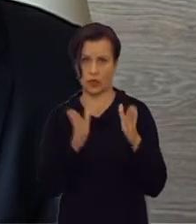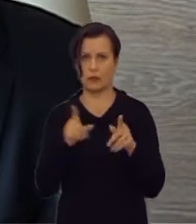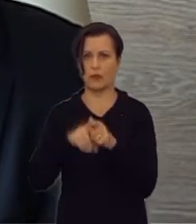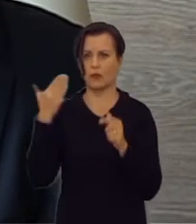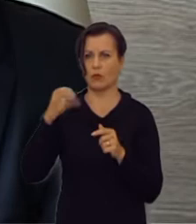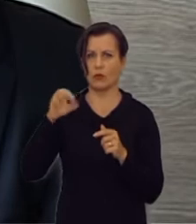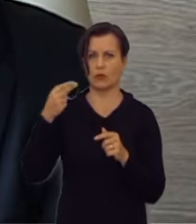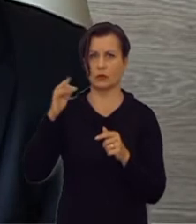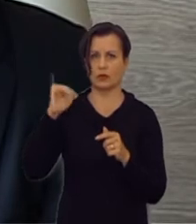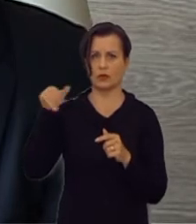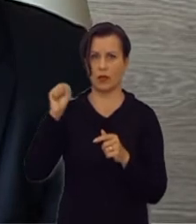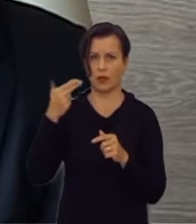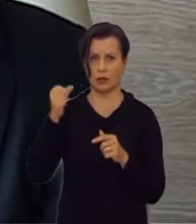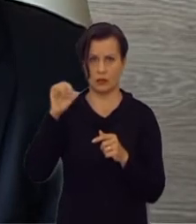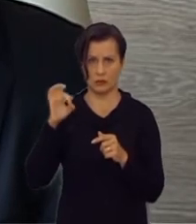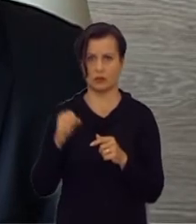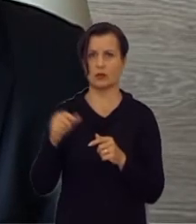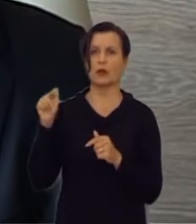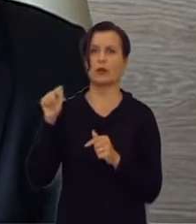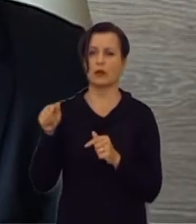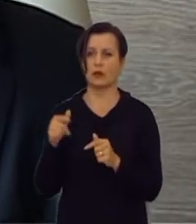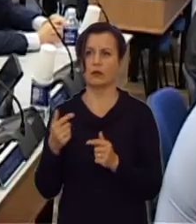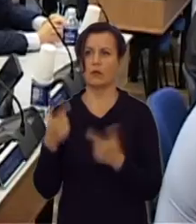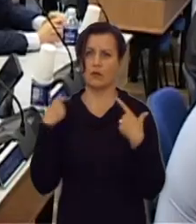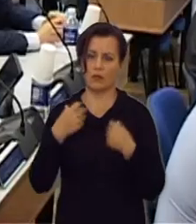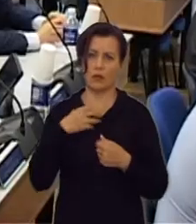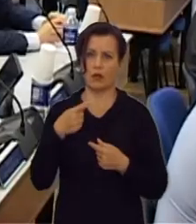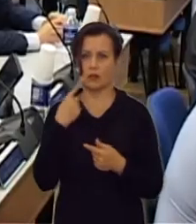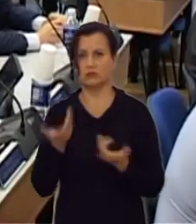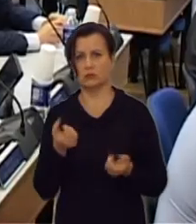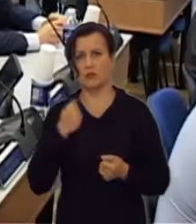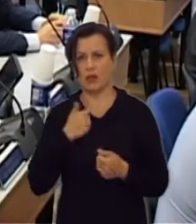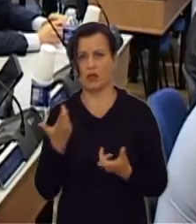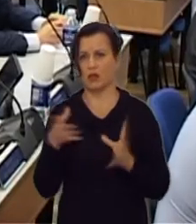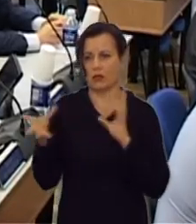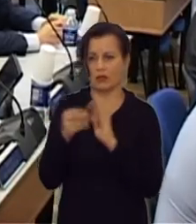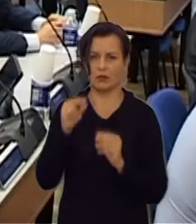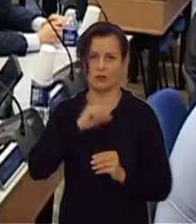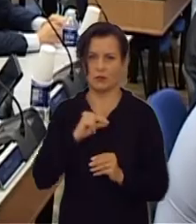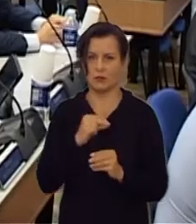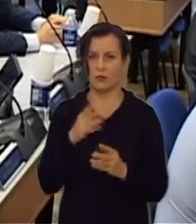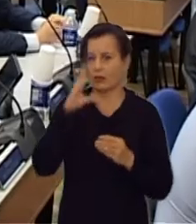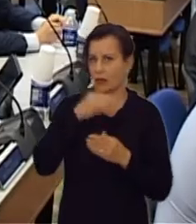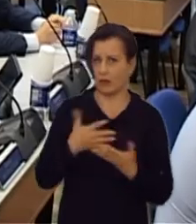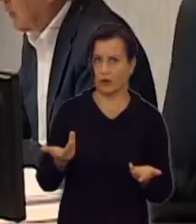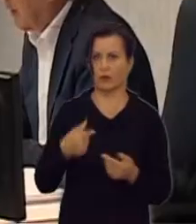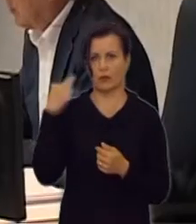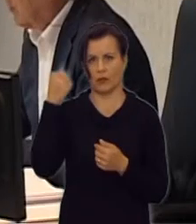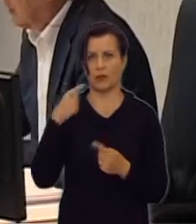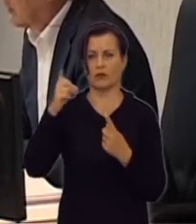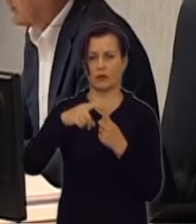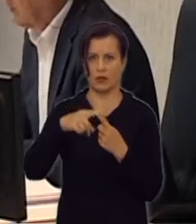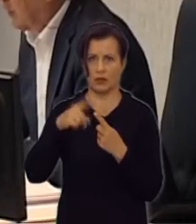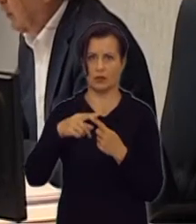dirbom be šitų 4 tarybos narių ir priiminėjom sprendimus, taigi dirbsim ir toliau. Kas dabar sudarys tą daugumą? Iš tiesų, dar